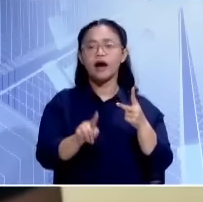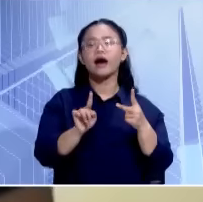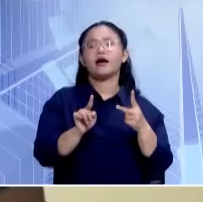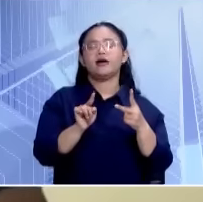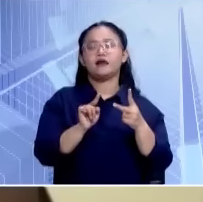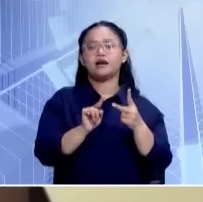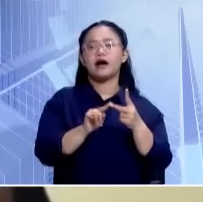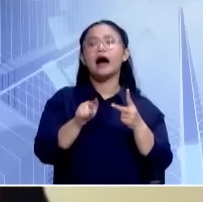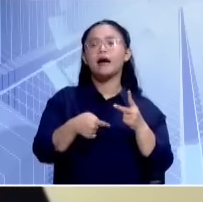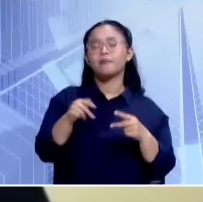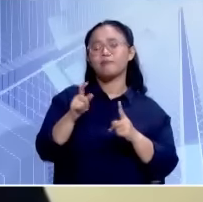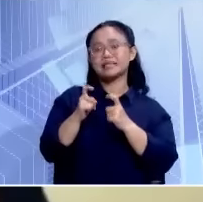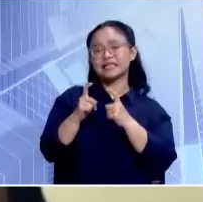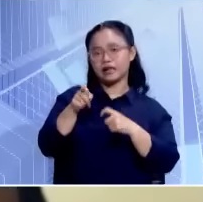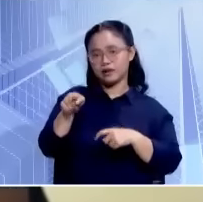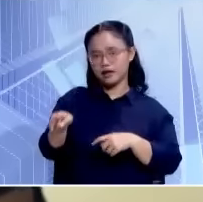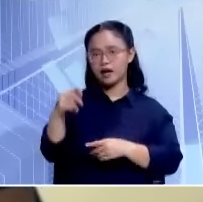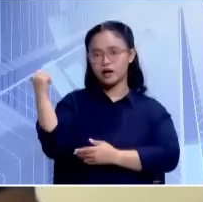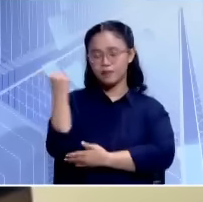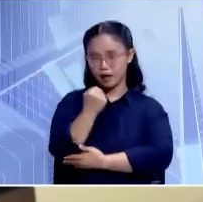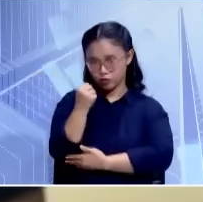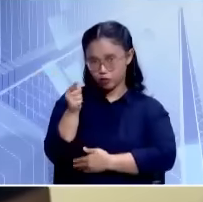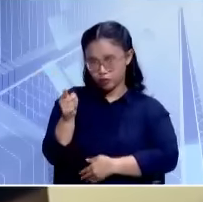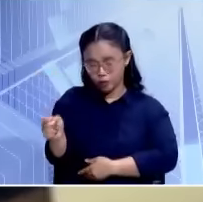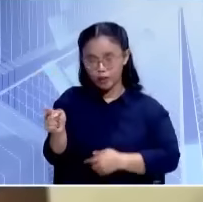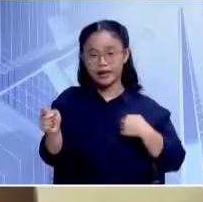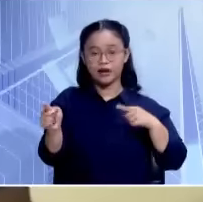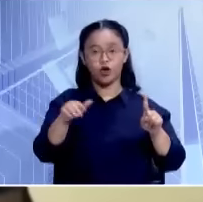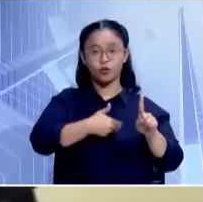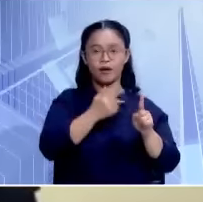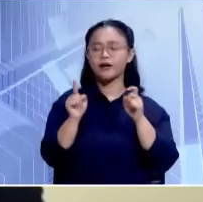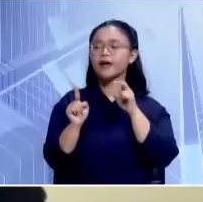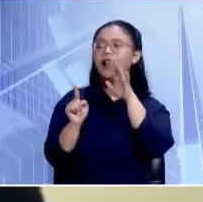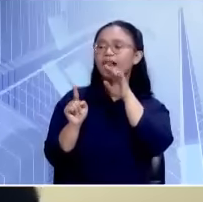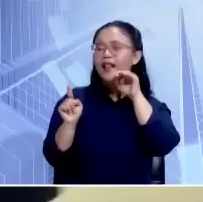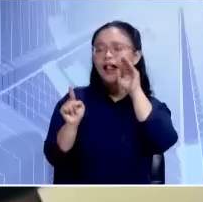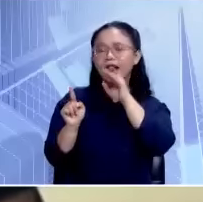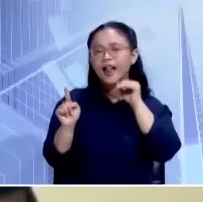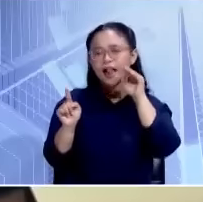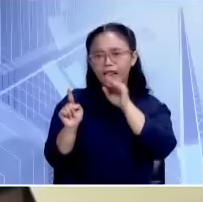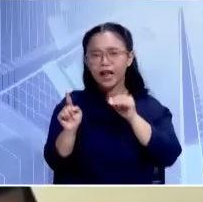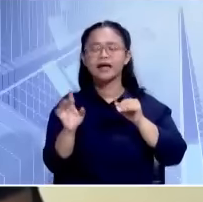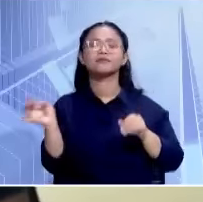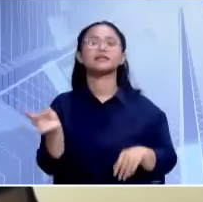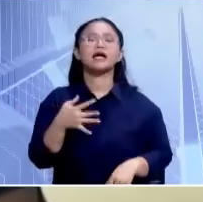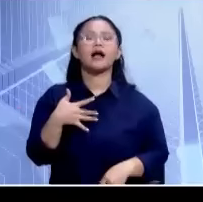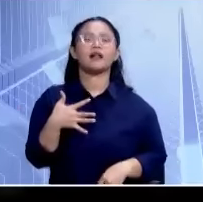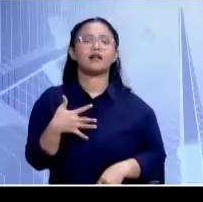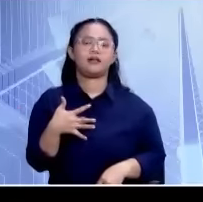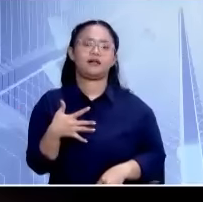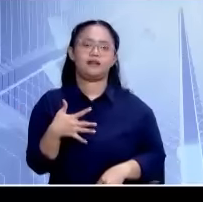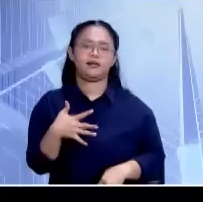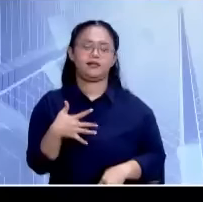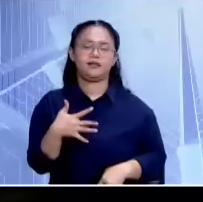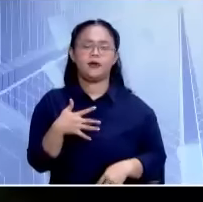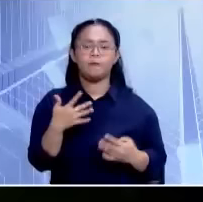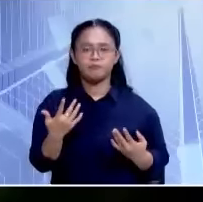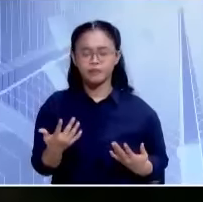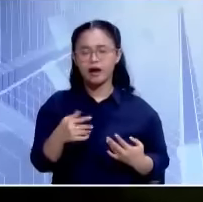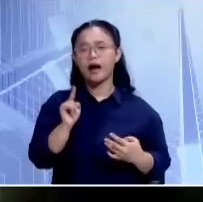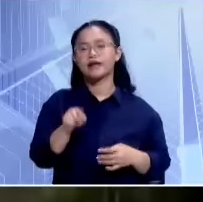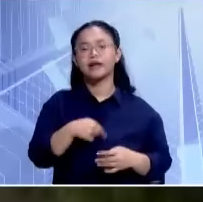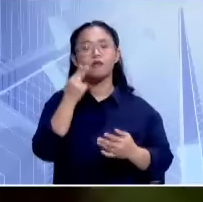ke Posko Resmo Polsek Panakukang untuk mempertanggungjawabkan atas perbuatan yang dilakukan pada saat itu. Pelaku